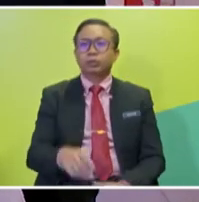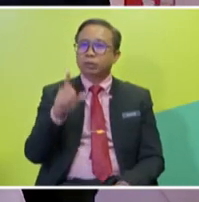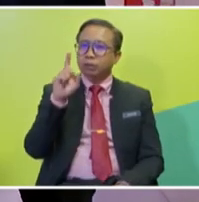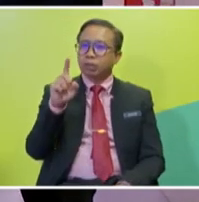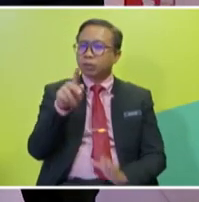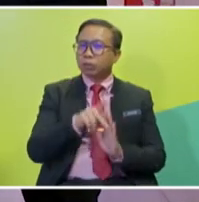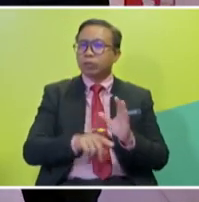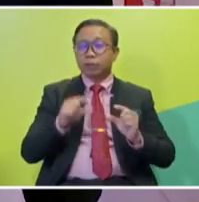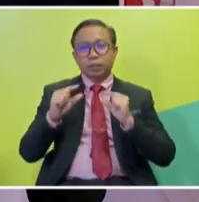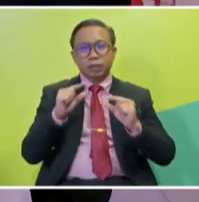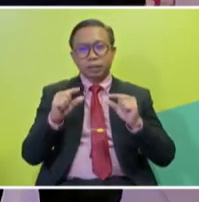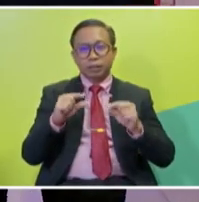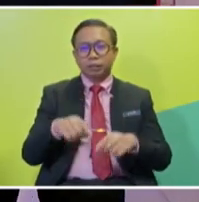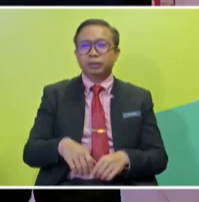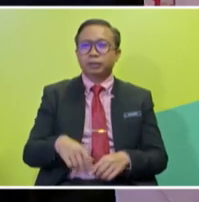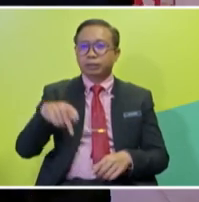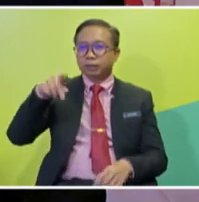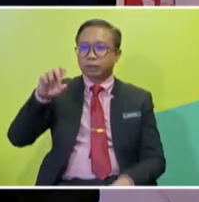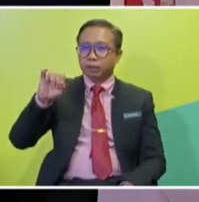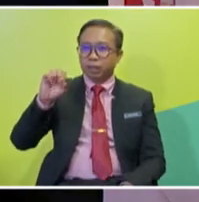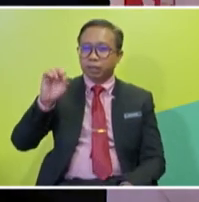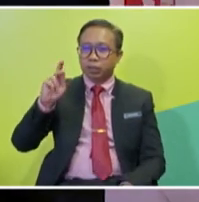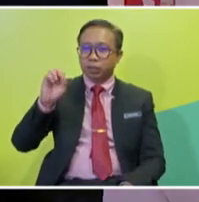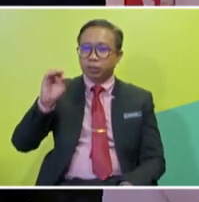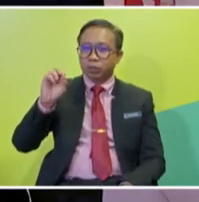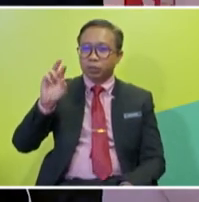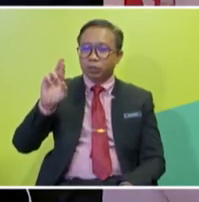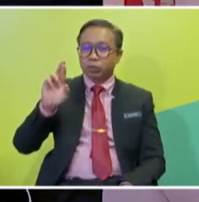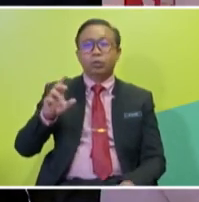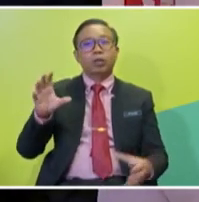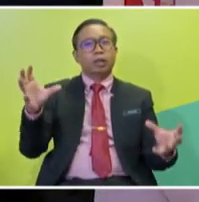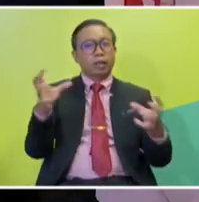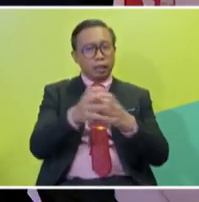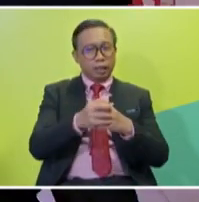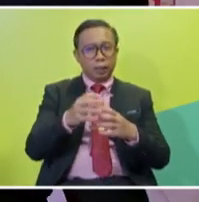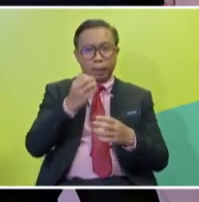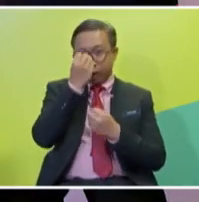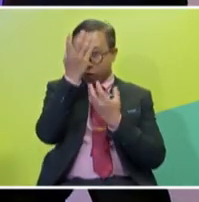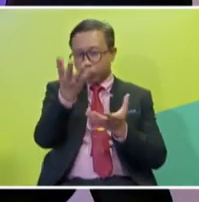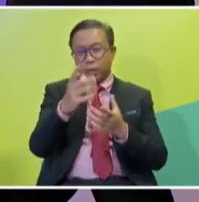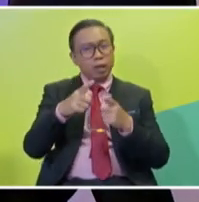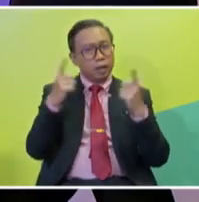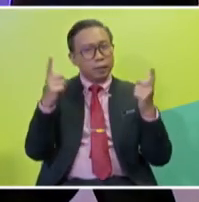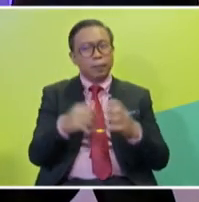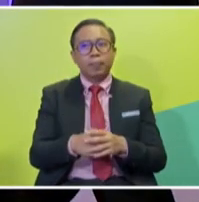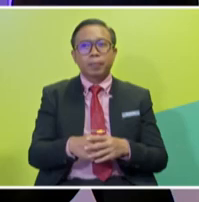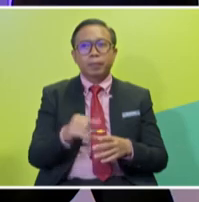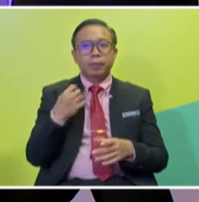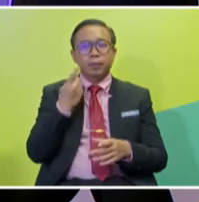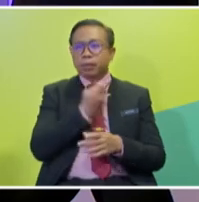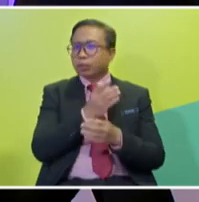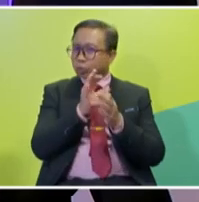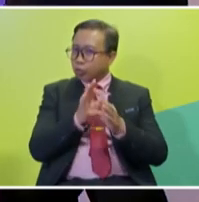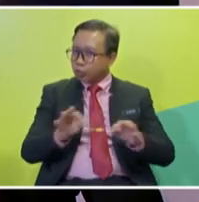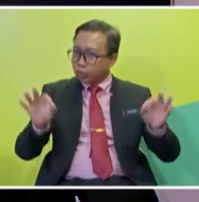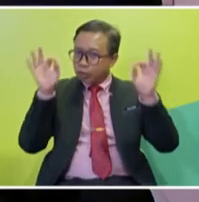pergerakan psikomoto dan kita kaitkan dengan maklumat yang lain Jadi perasaan tak keris tadi kita cerita berkaitan